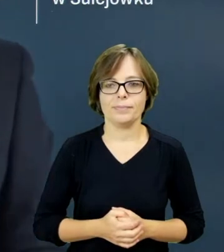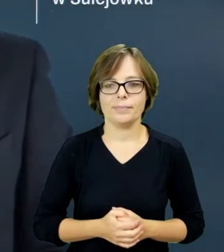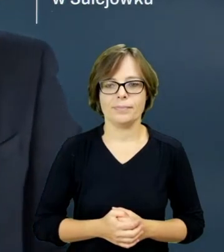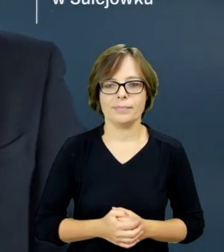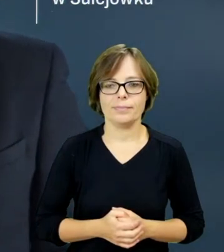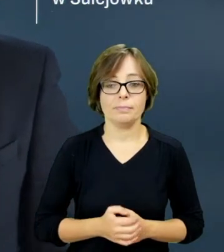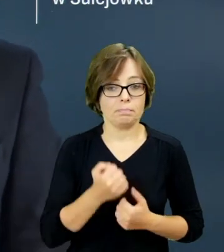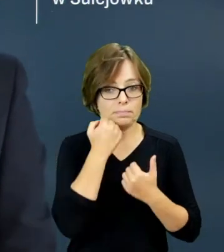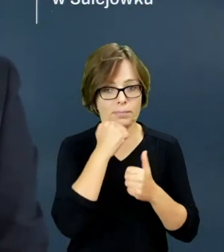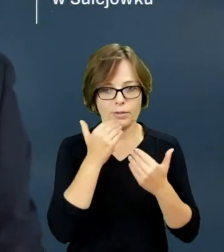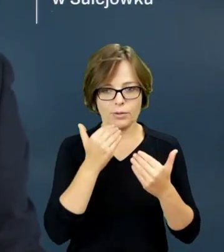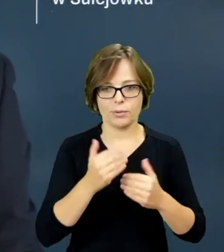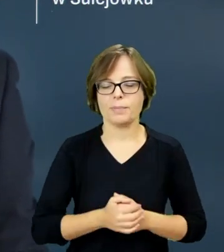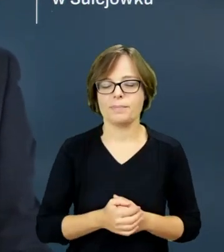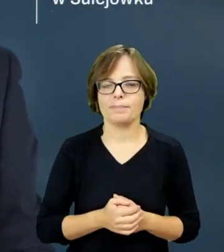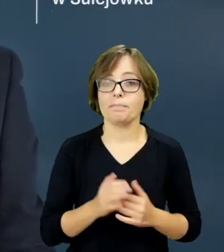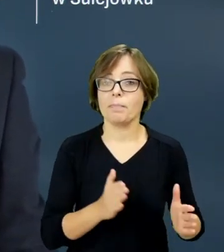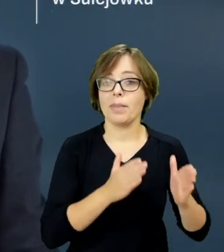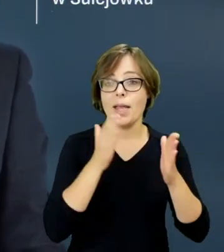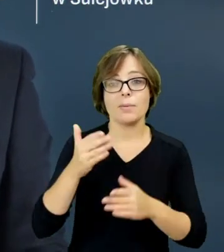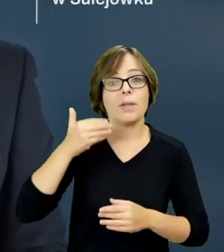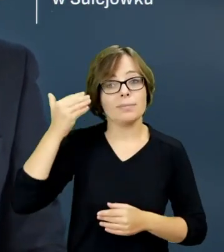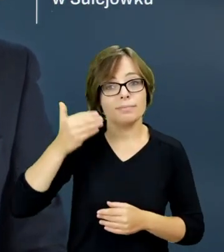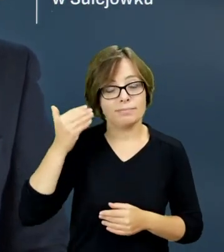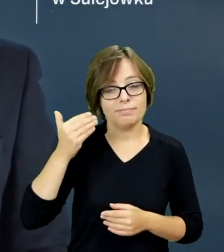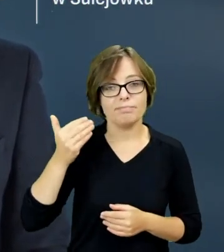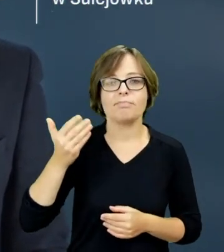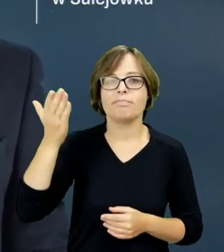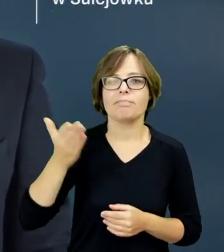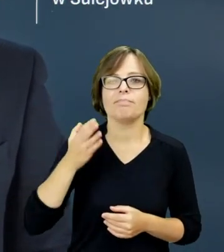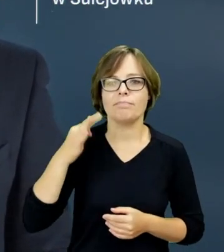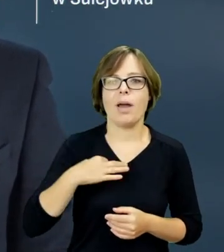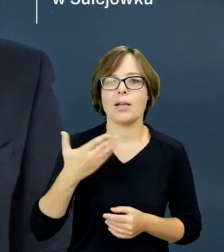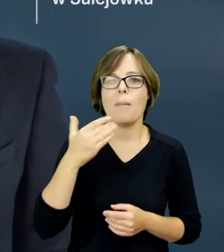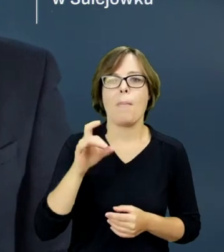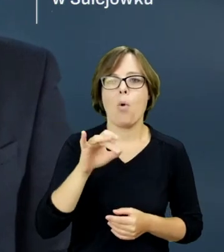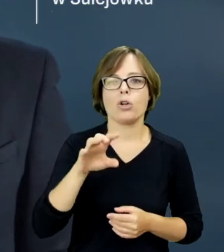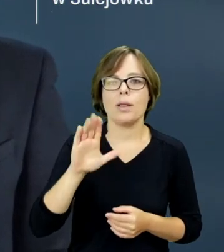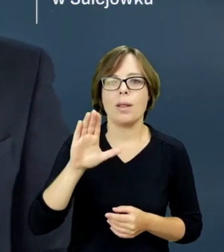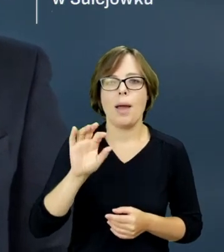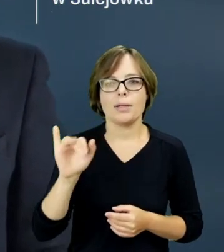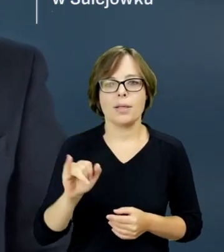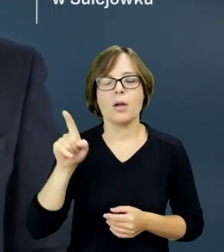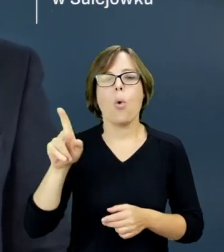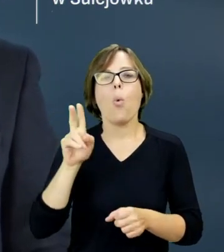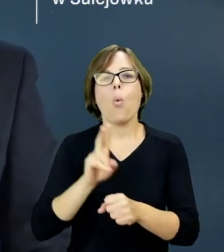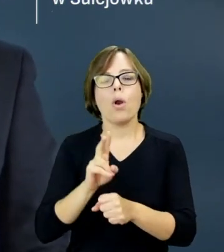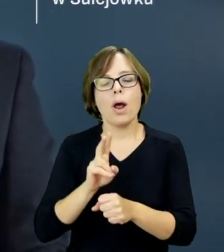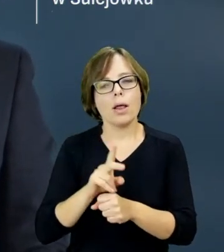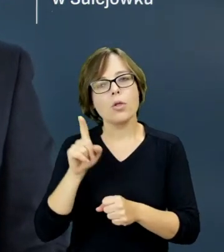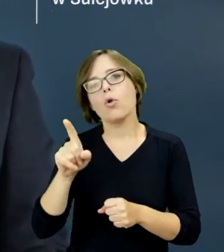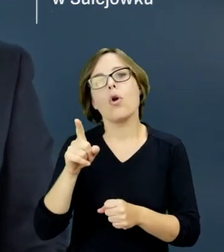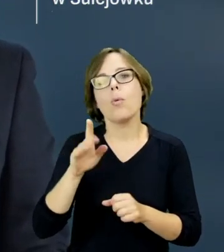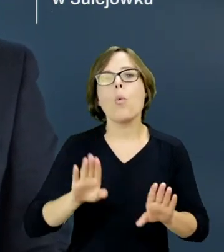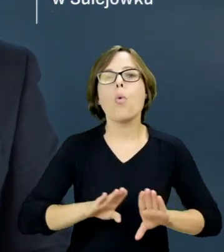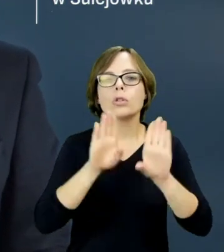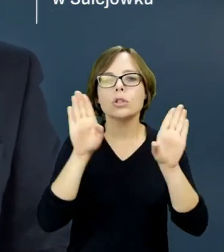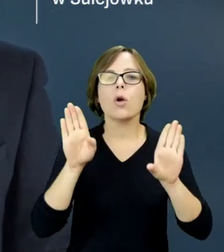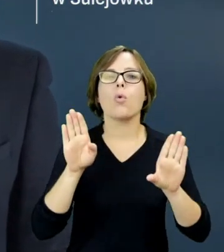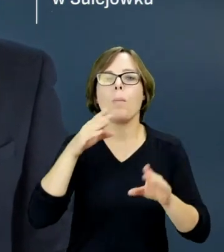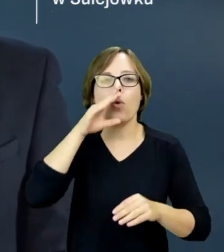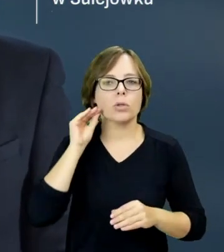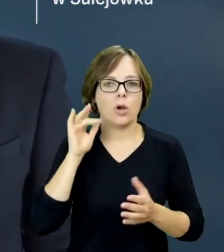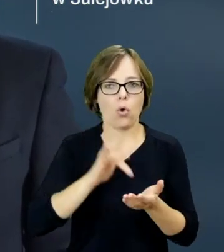Bardzo dziękuję. Następną prelekcję wygłosi pani Małgorzata Basaj, kuratorka z Muzeum Józefa Piłsudskiego w Sulejówku,